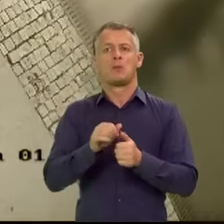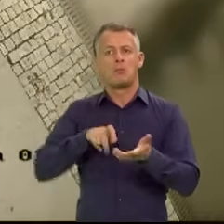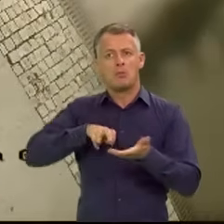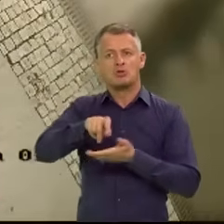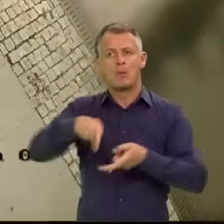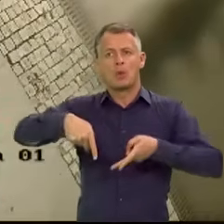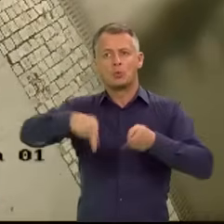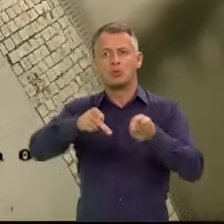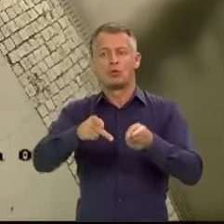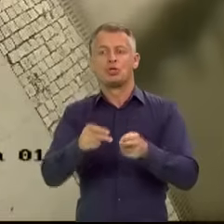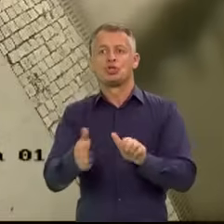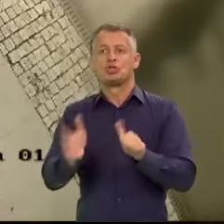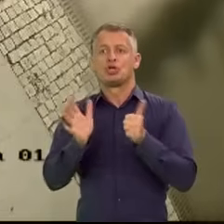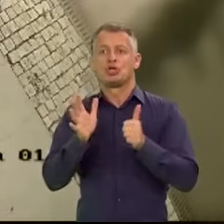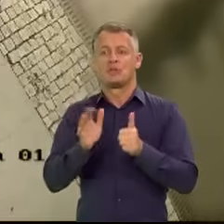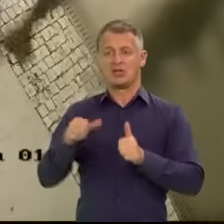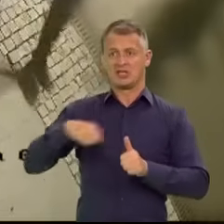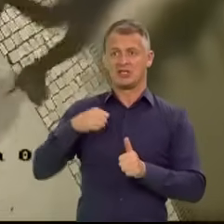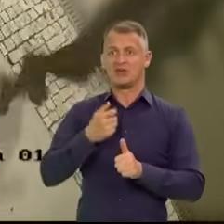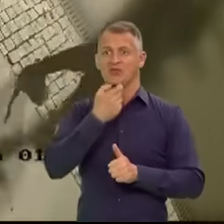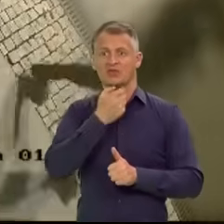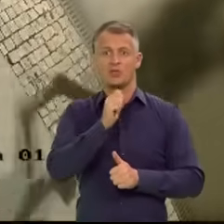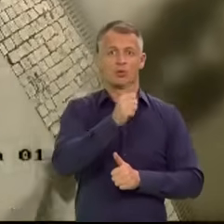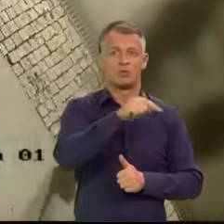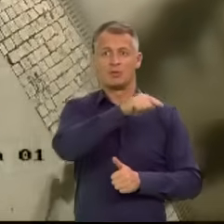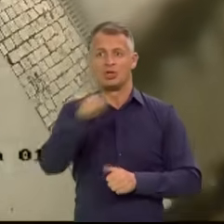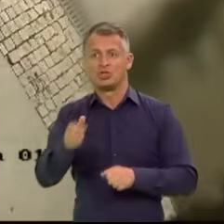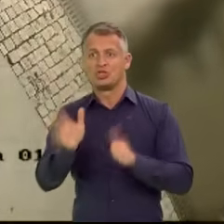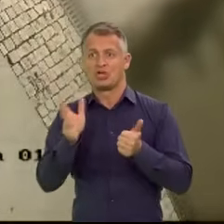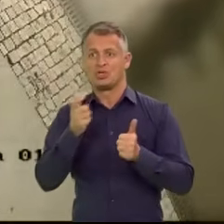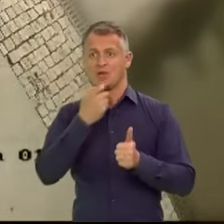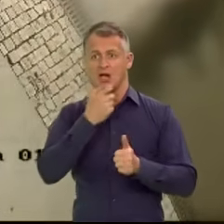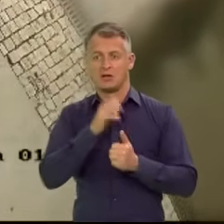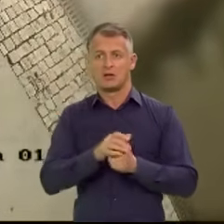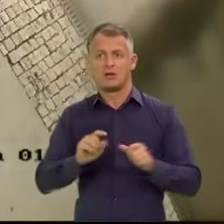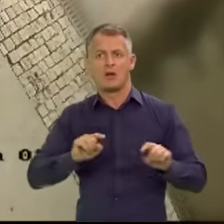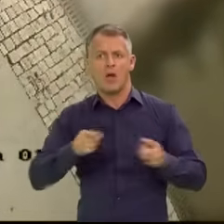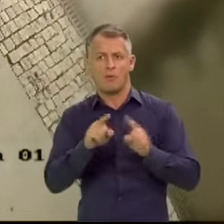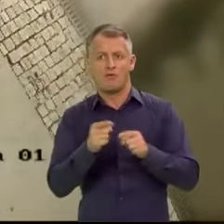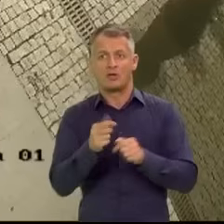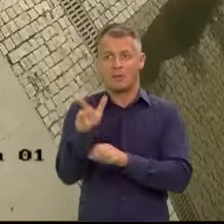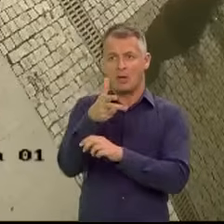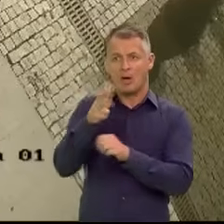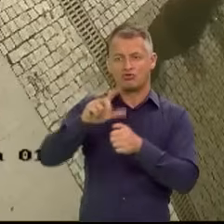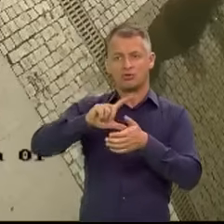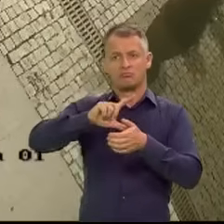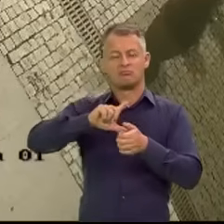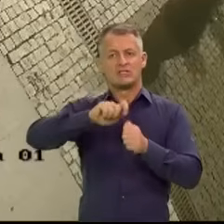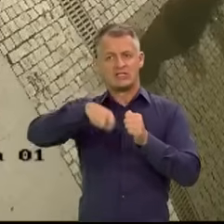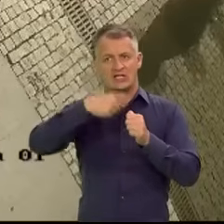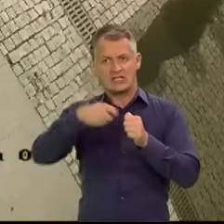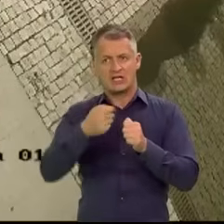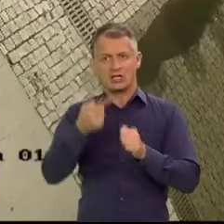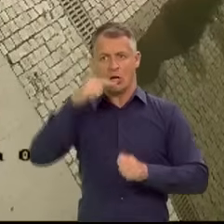grup de 16 minori, cu vârste cuprinse între 11 și 16 ani. Pe imaginile de pe camerele de supraveghere din